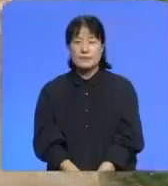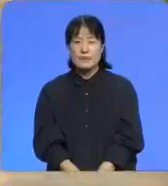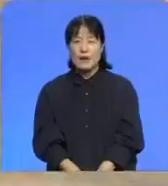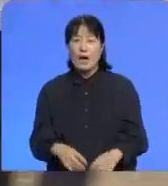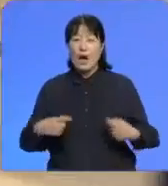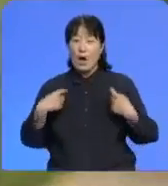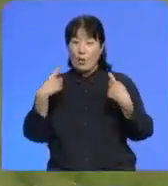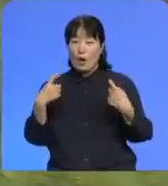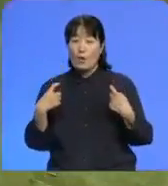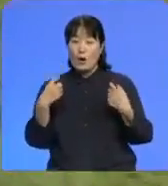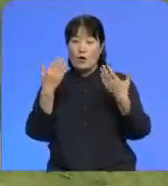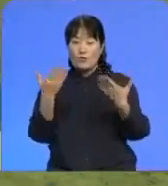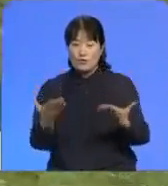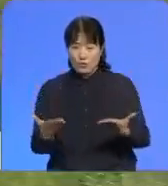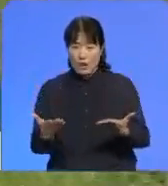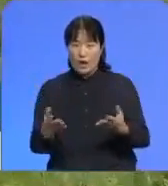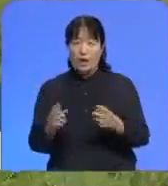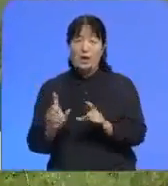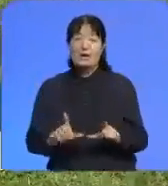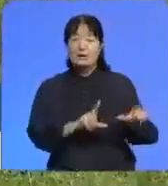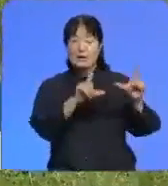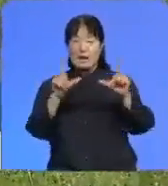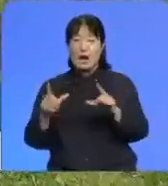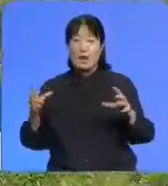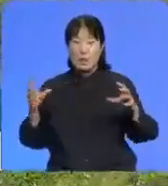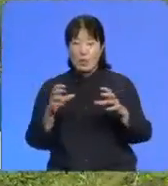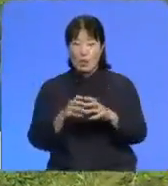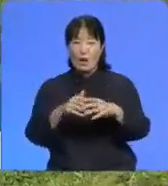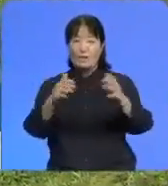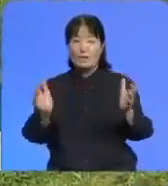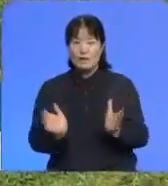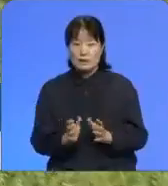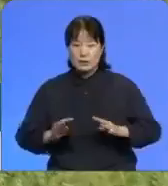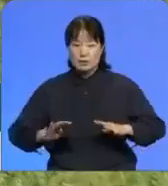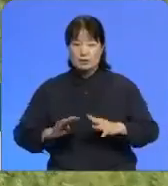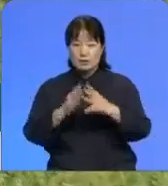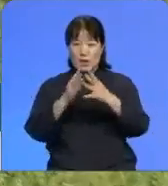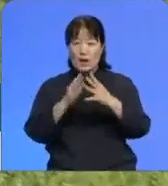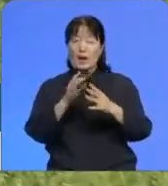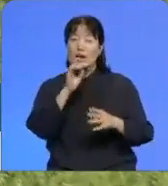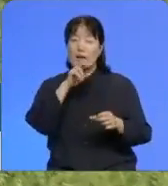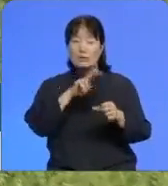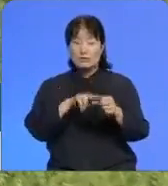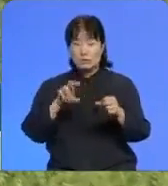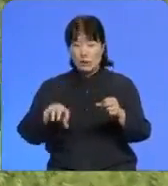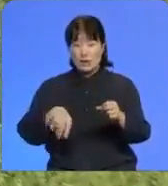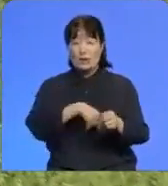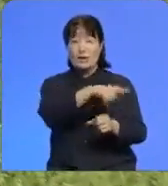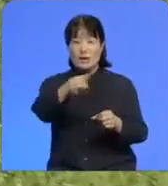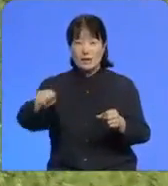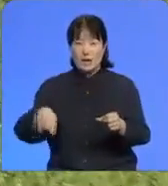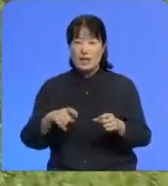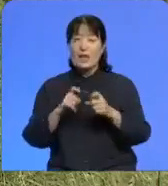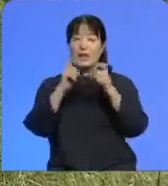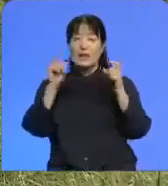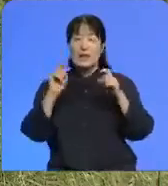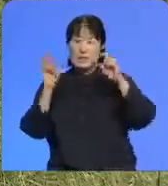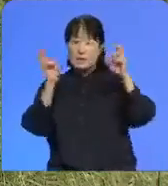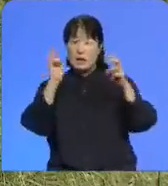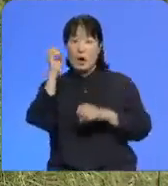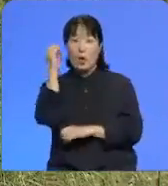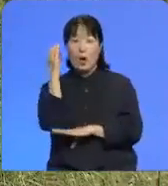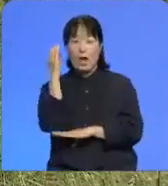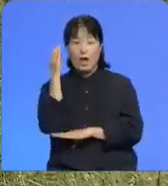관광 휴양과 주거형 복합단지 조성 사업이 추진됐던 강릉시 구정면 1원입니다. 한 민간업체가 당초